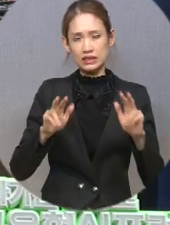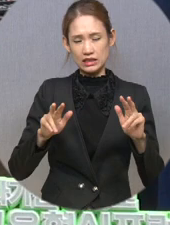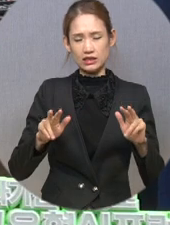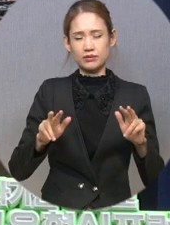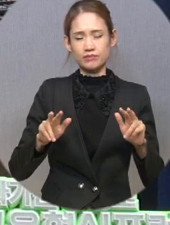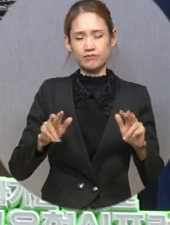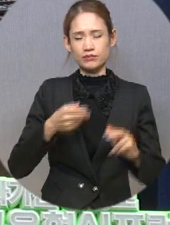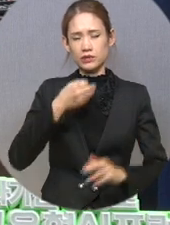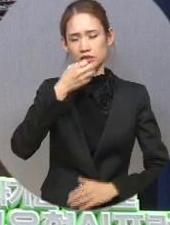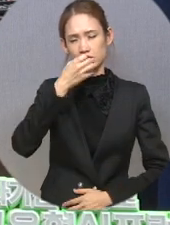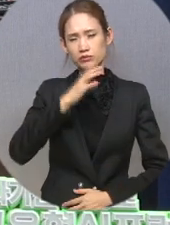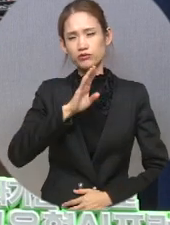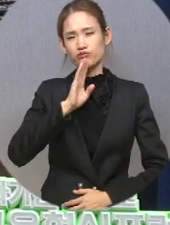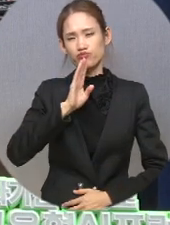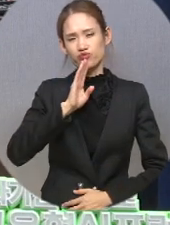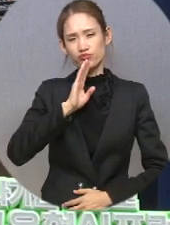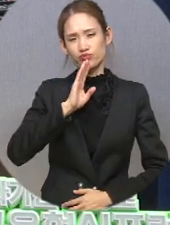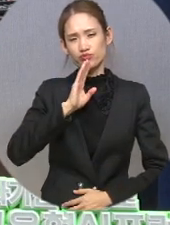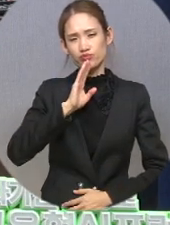다소 좀 힘이 들어도